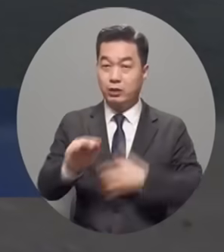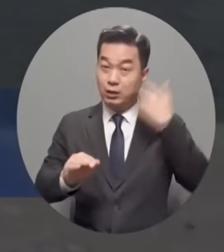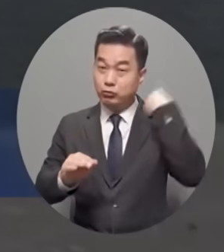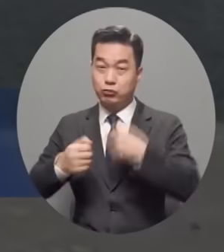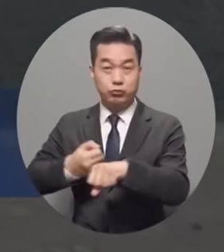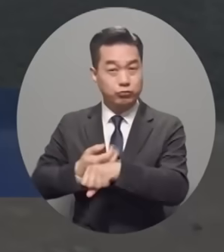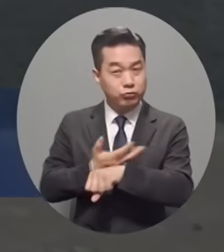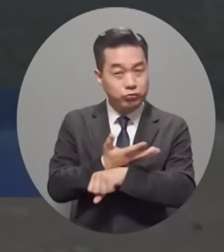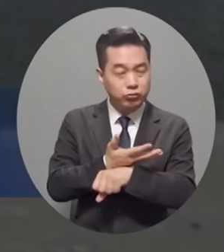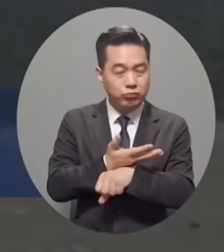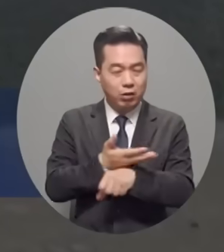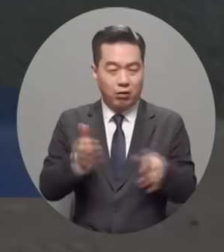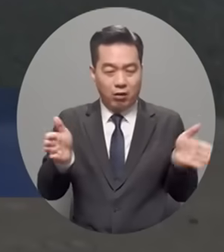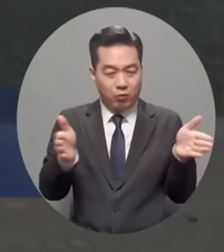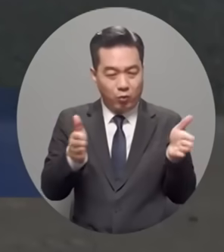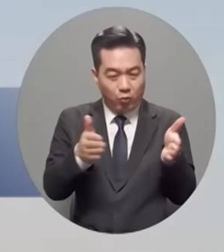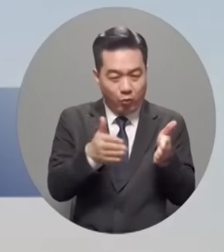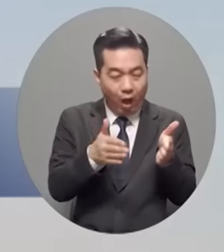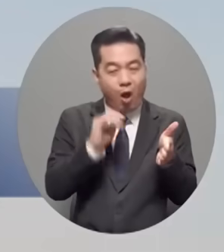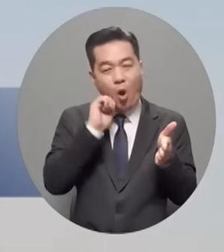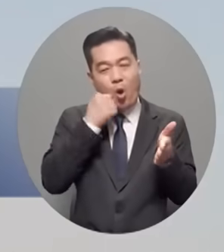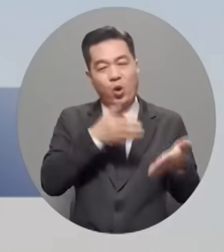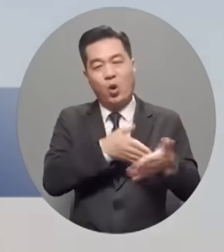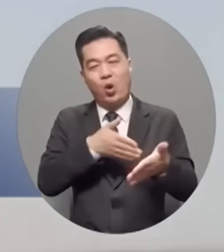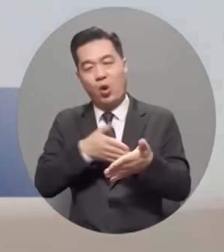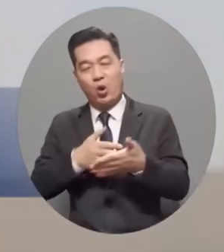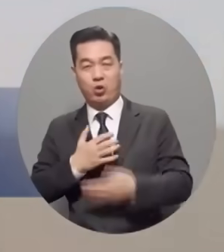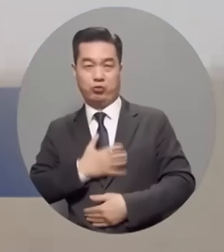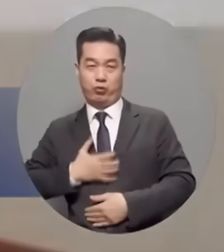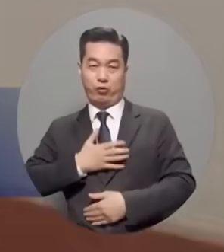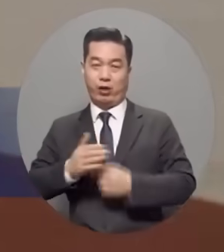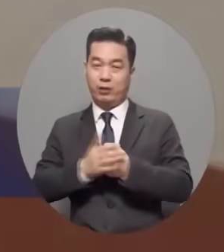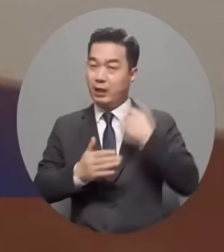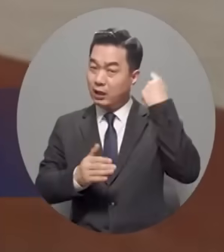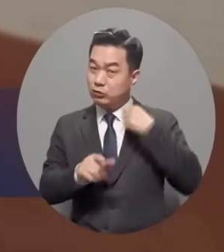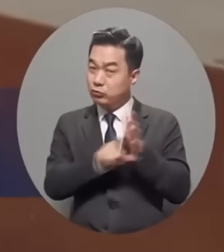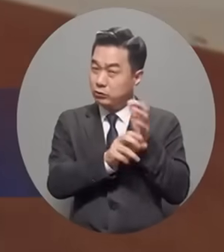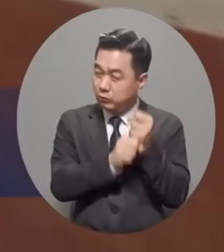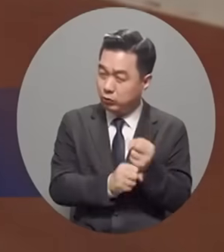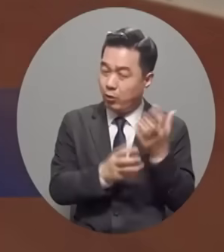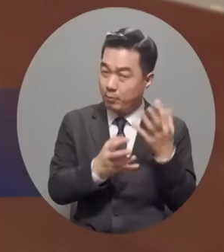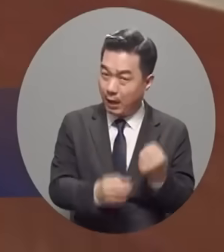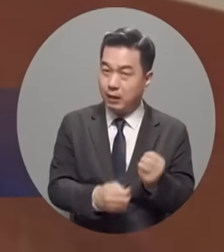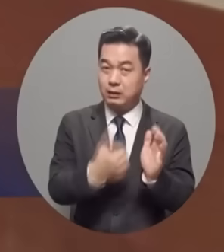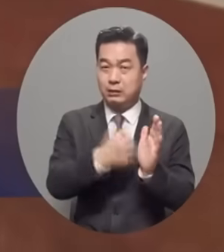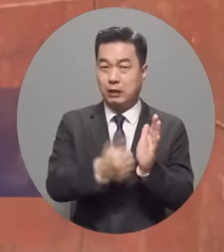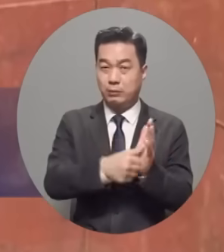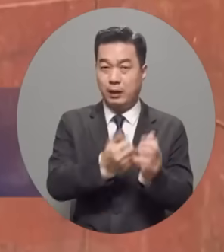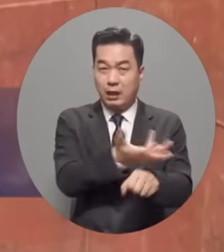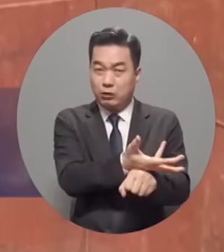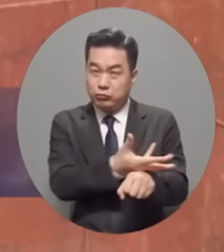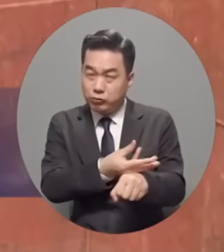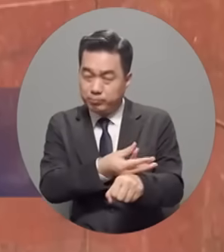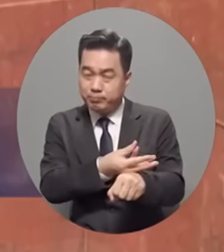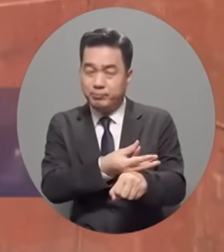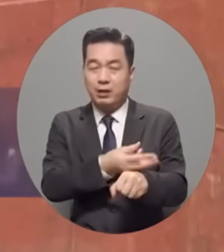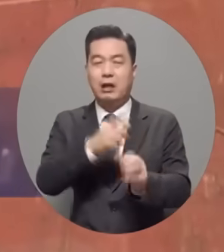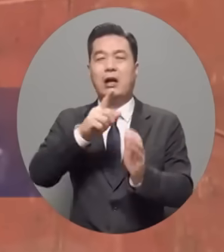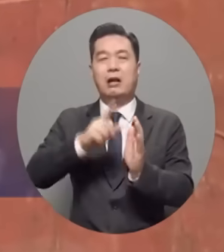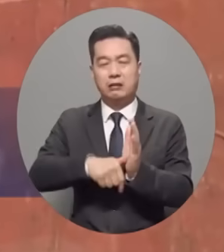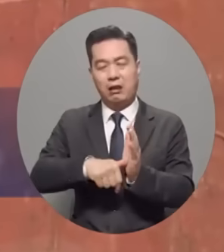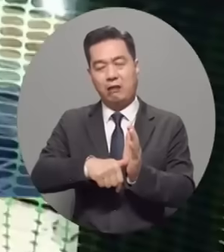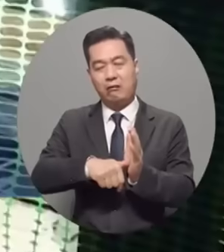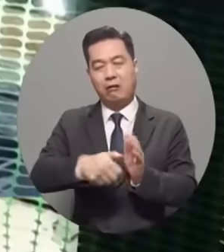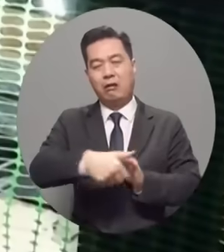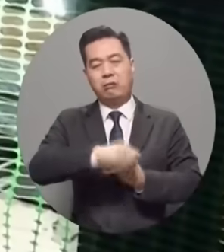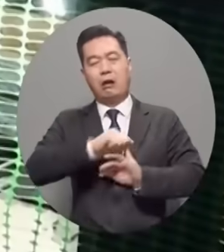자체가 상당히 좀 좁아질 수 있는 부분들이어서 대중국 쪽의 의존도가 높았던 뭐 중간재 산업에 있어서는 상당히 조금 이제 악질 수밖에